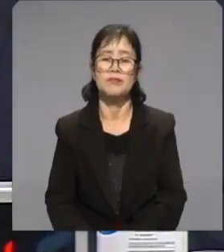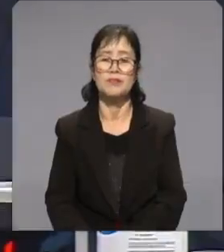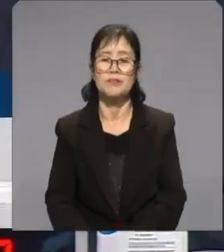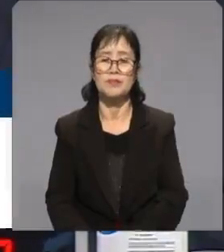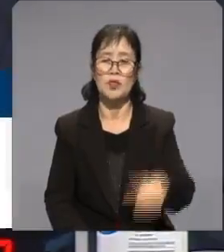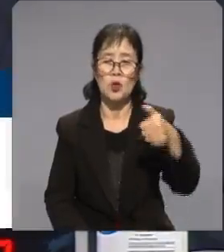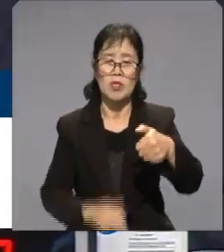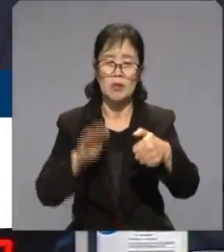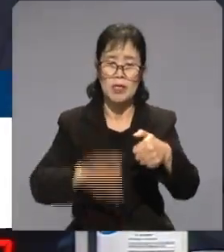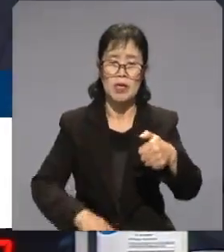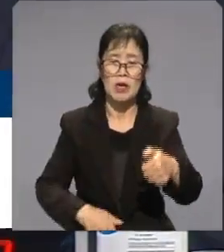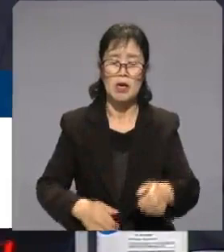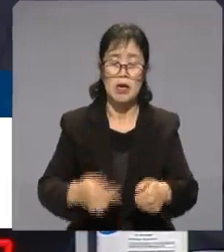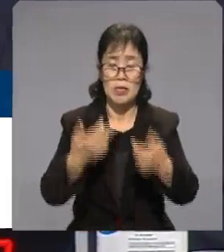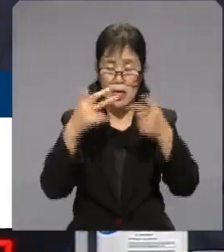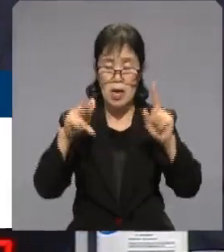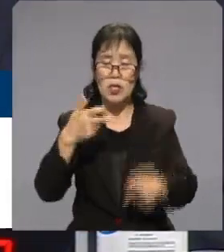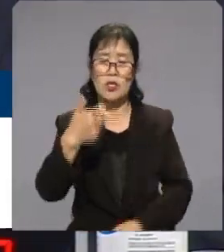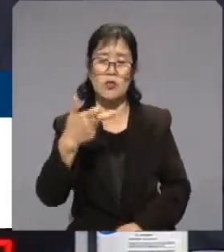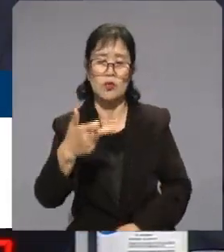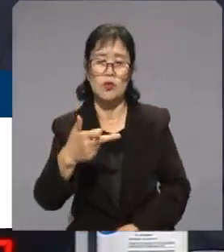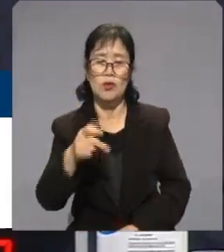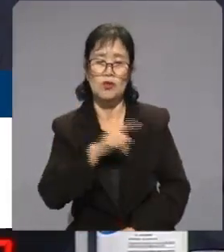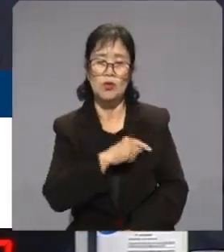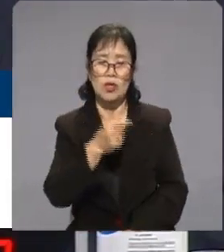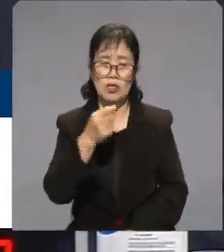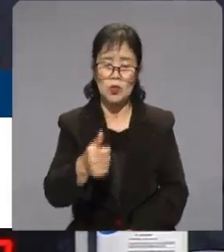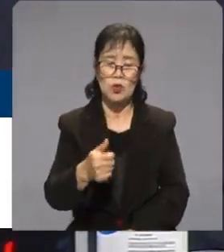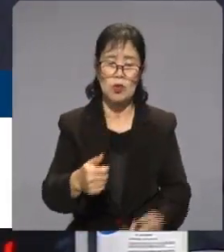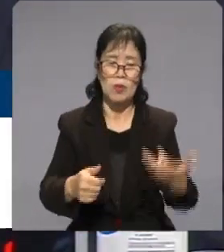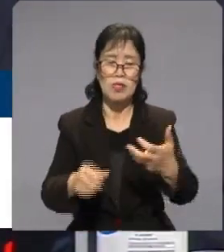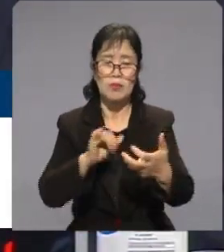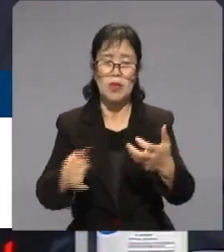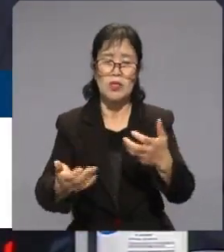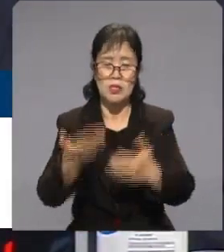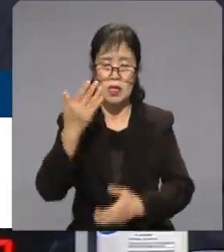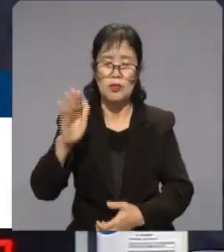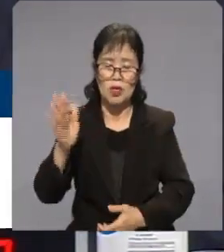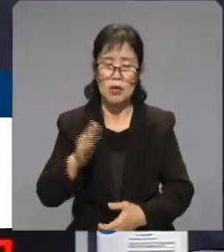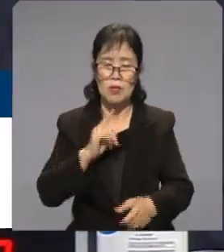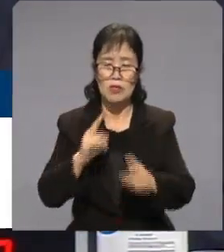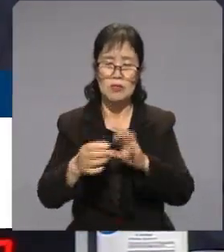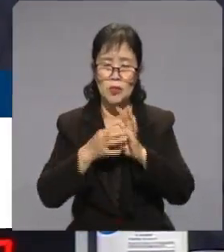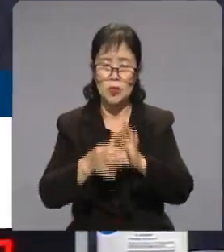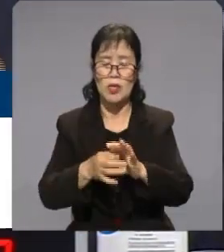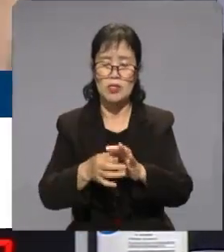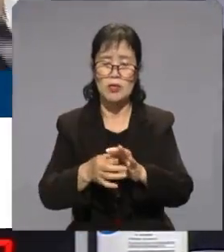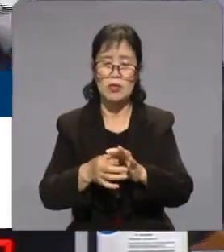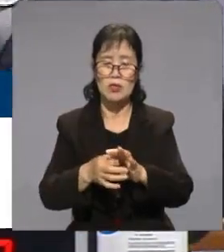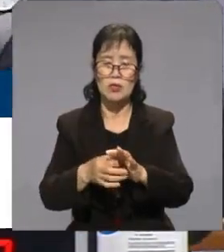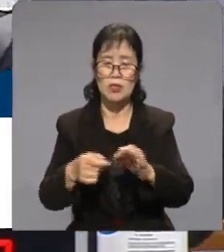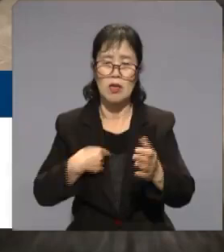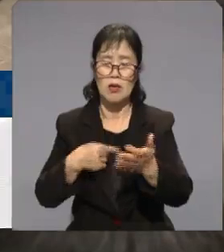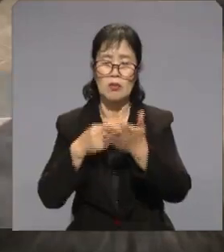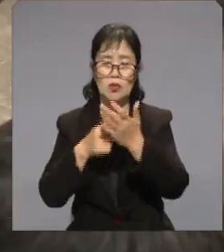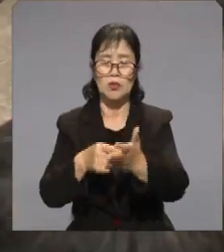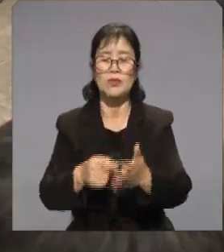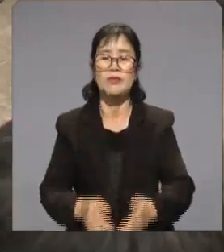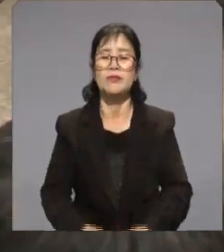50인 이하가 17개입니다. 최소한 80명 이상은 돼야 된다는 말씀을 하셔가지고 제 보고 드린